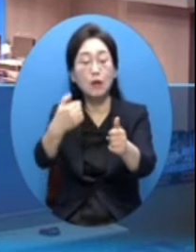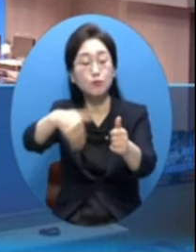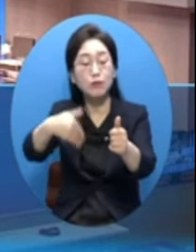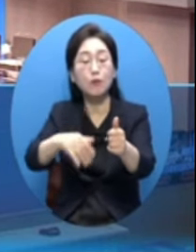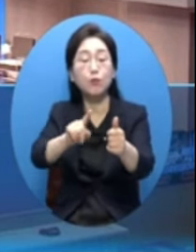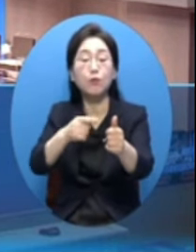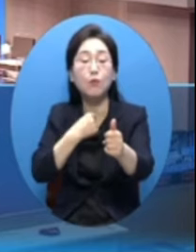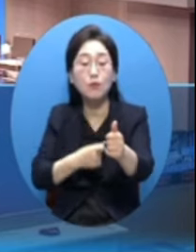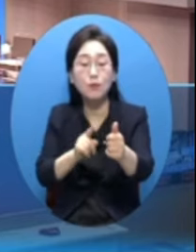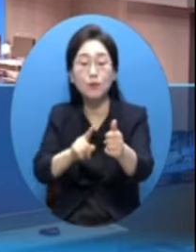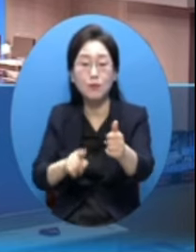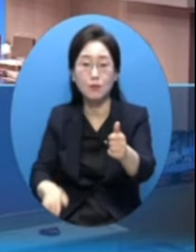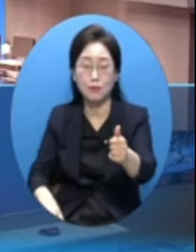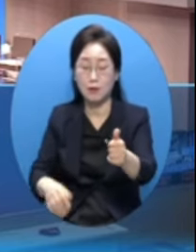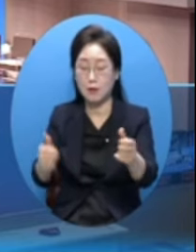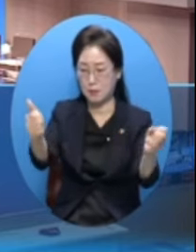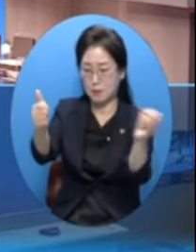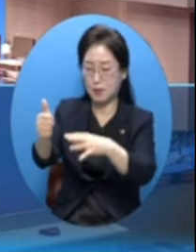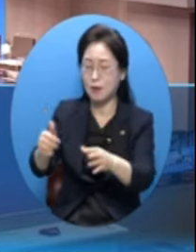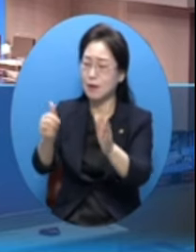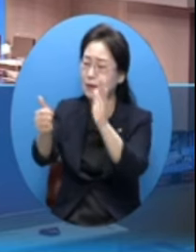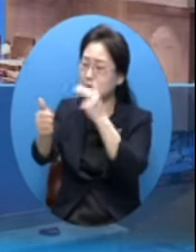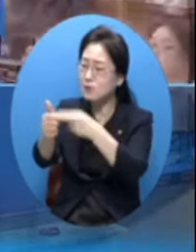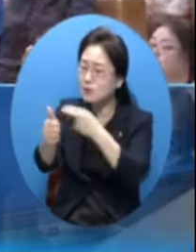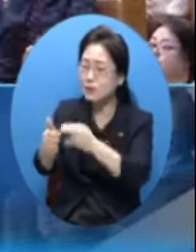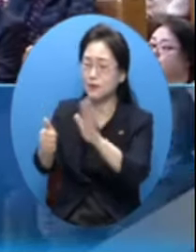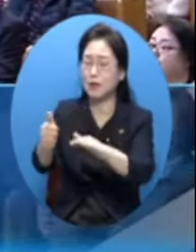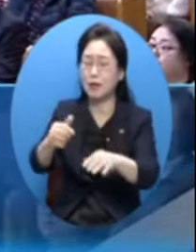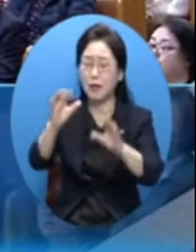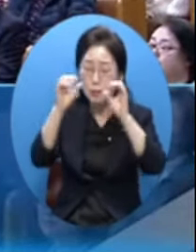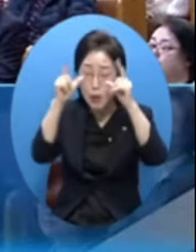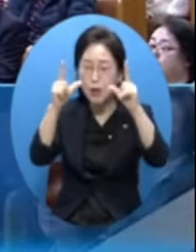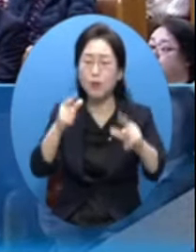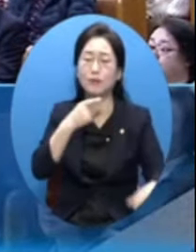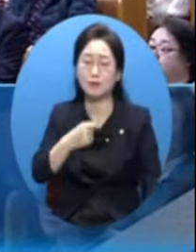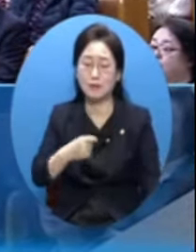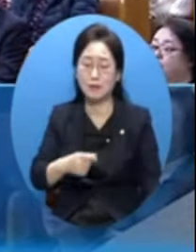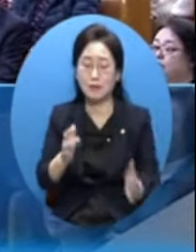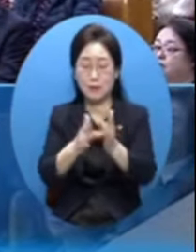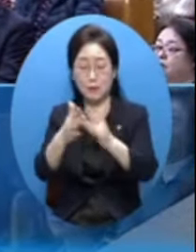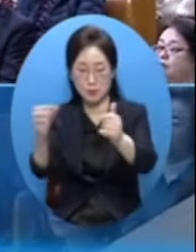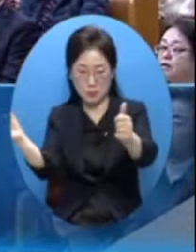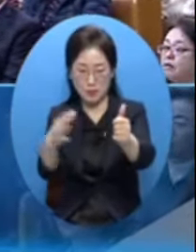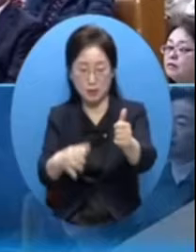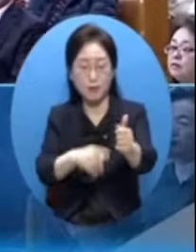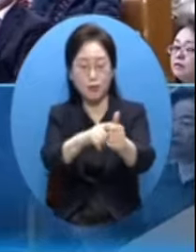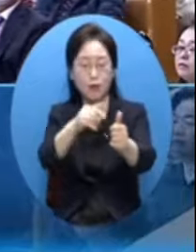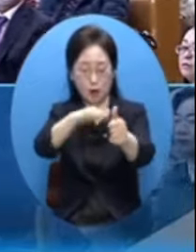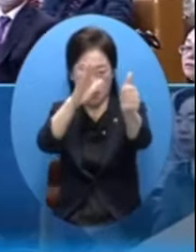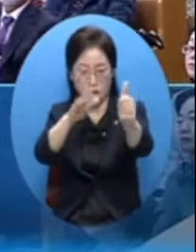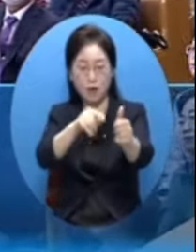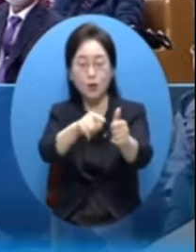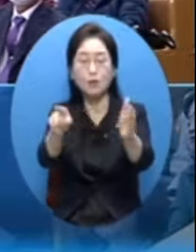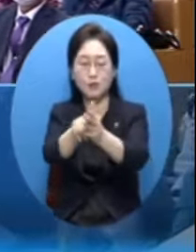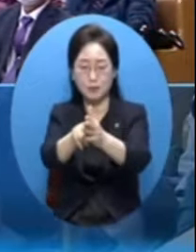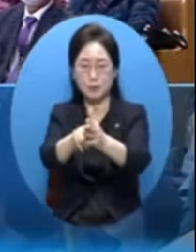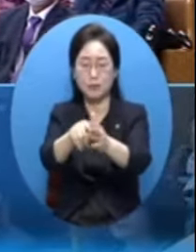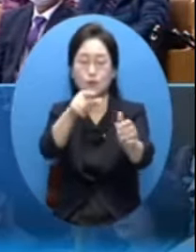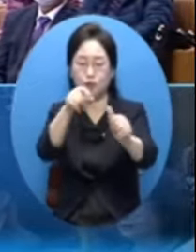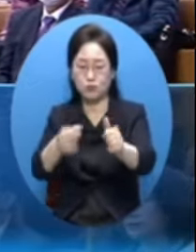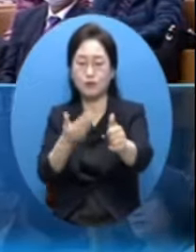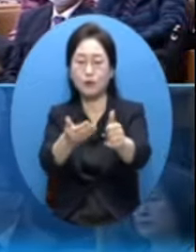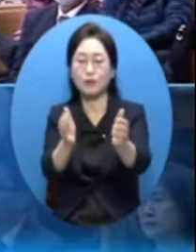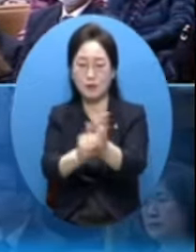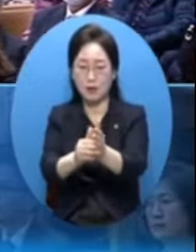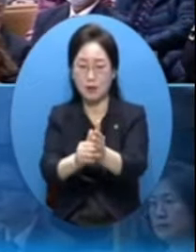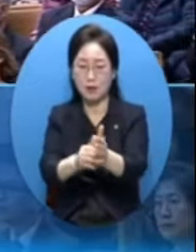주기를 원하느냐? 맹인이 이르되 선생님이여 보기를 원하나이다. 예수께서 이르시되 가라, 내 믿음이 너를 구원하였느니라